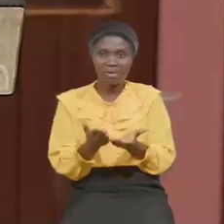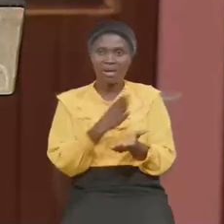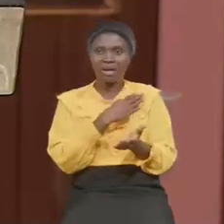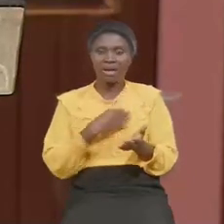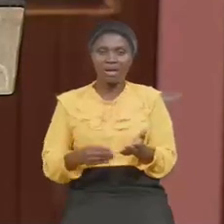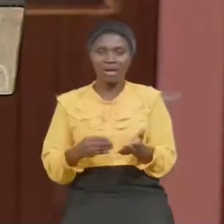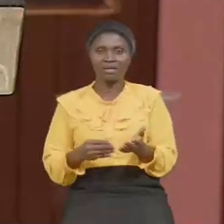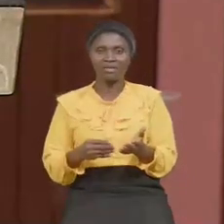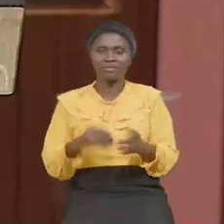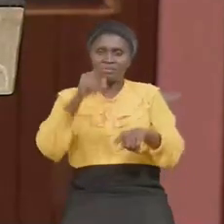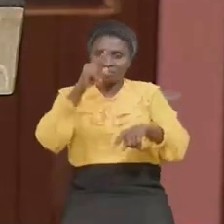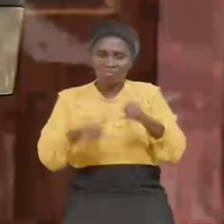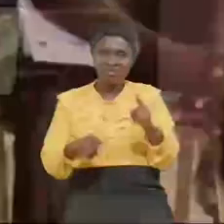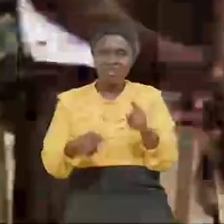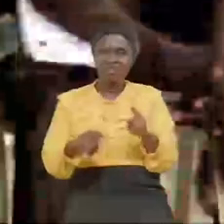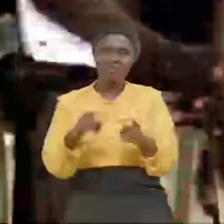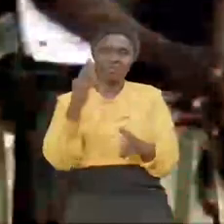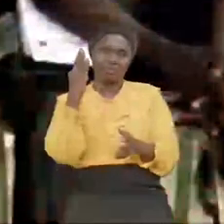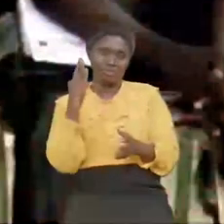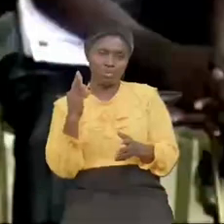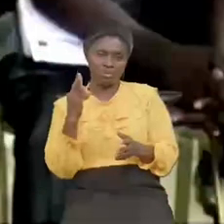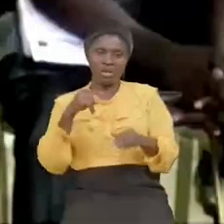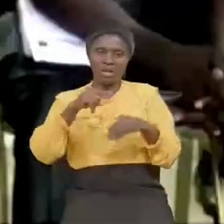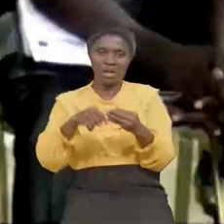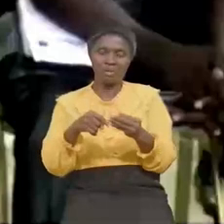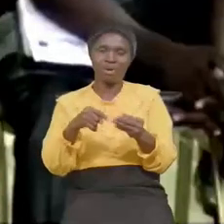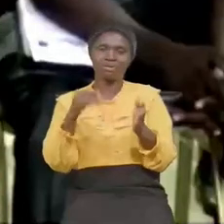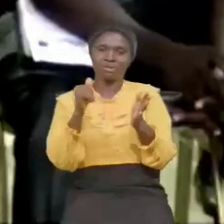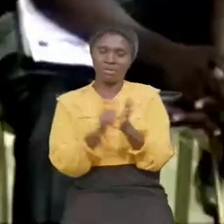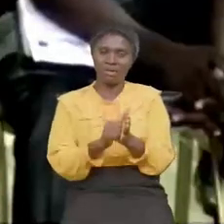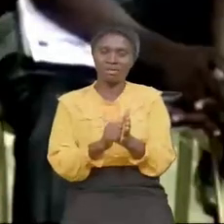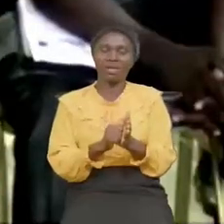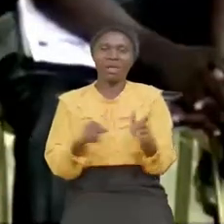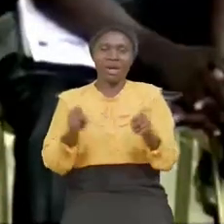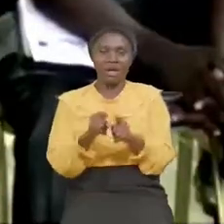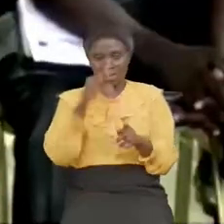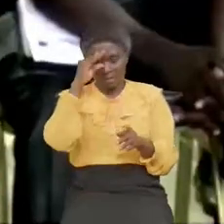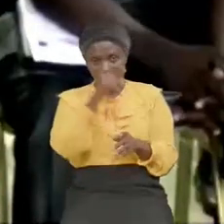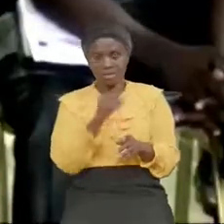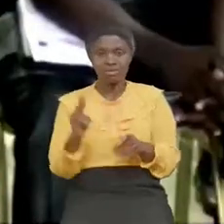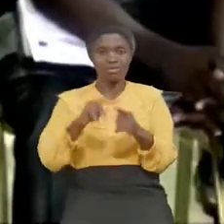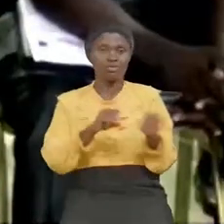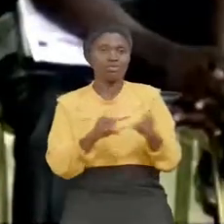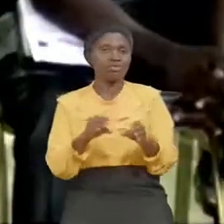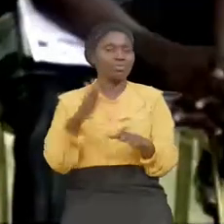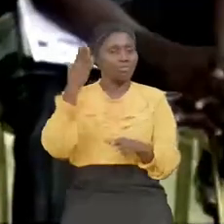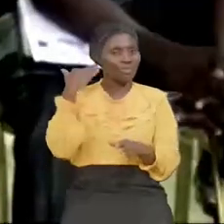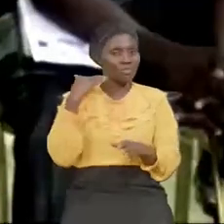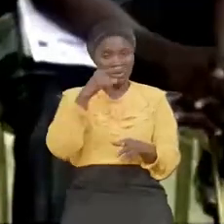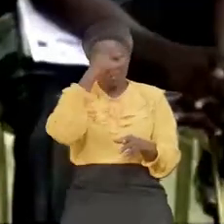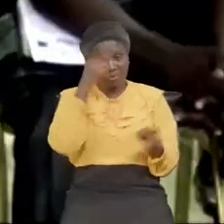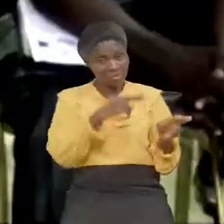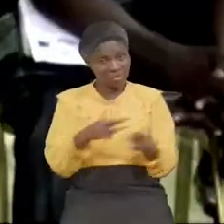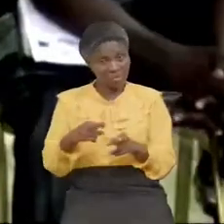parole de Dieu comme il arrivait à le faire. Parce que déjà, il a un compromettant. Déjà, les filles l'ont vaincu.